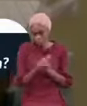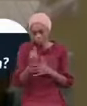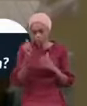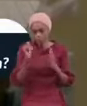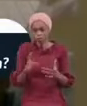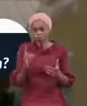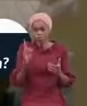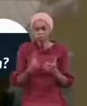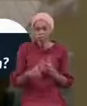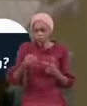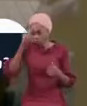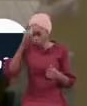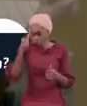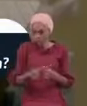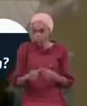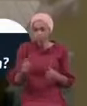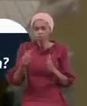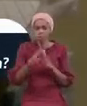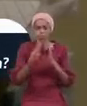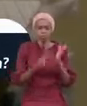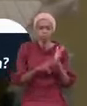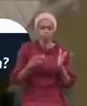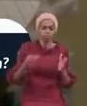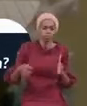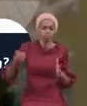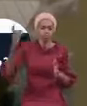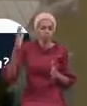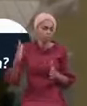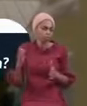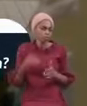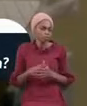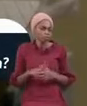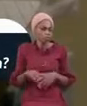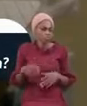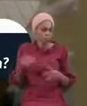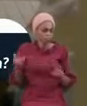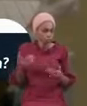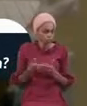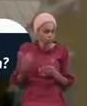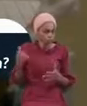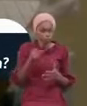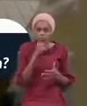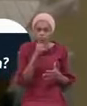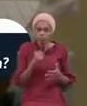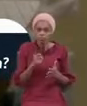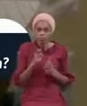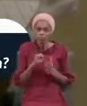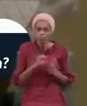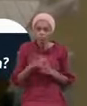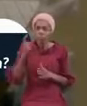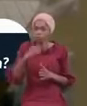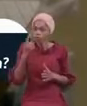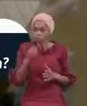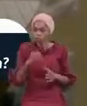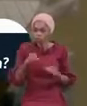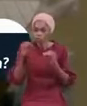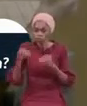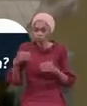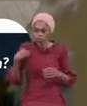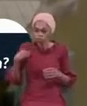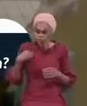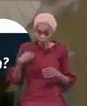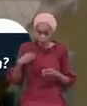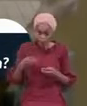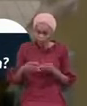de la volonté de Dieu n n'ons plus besoin de mettre encore certains choses dans nos habill mais il y a des moyens on